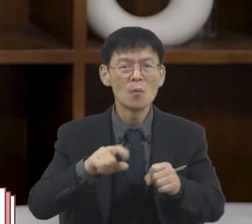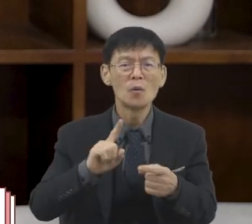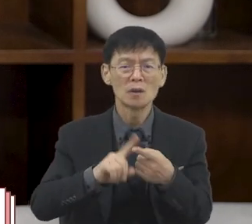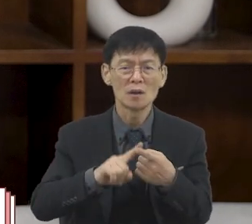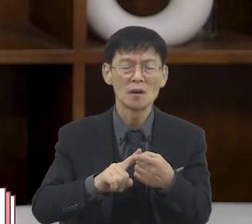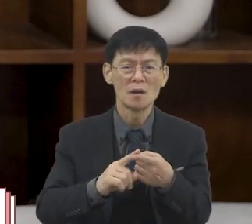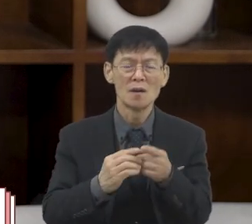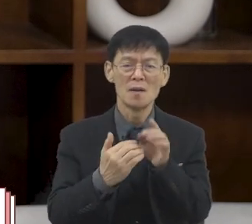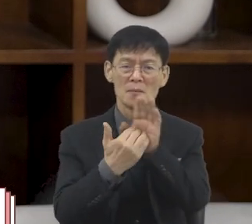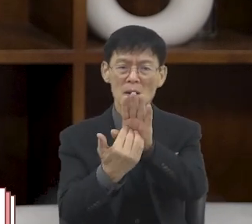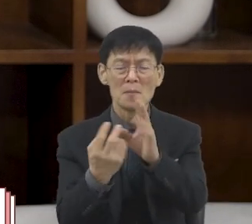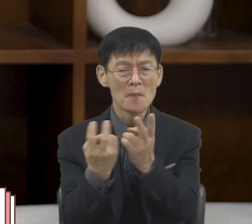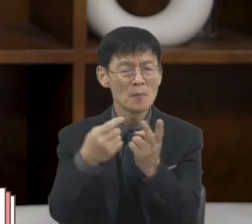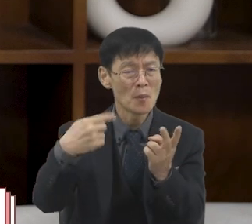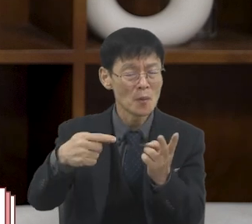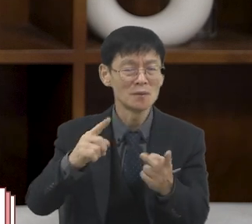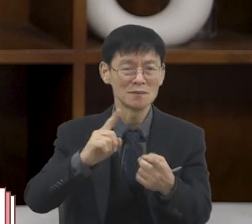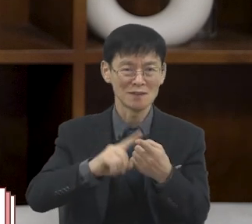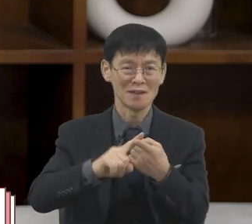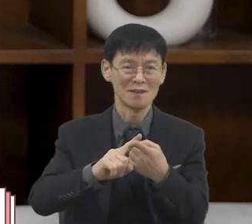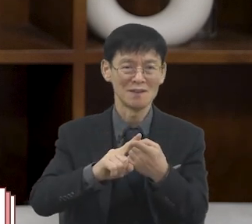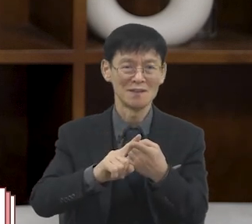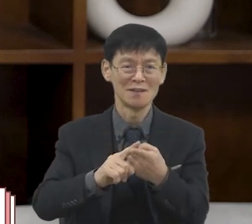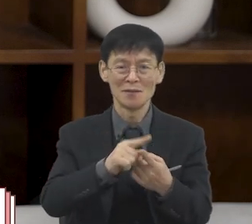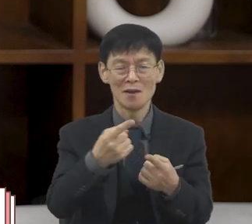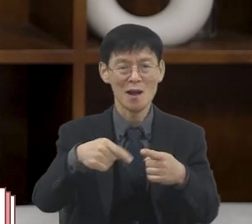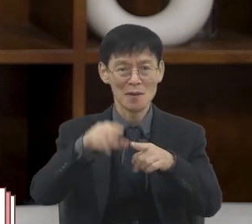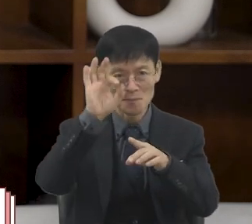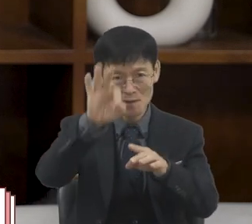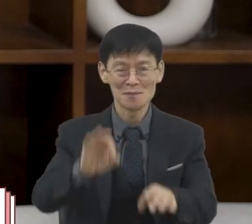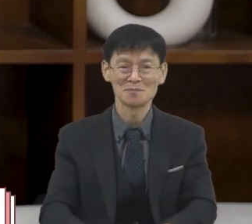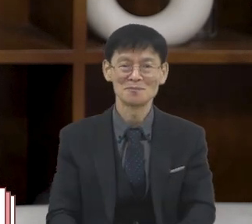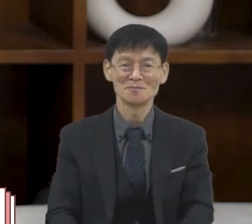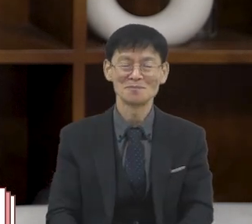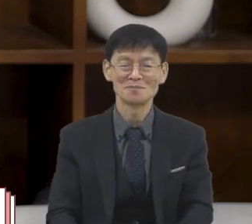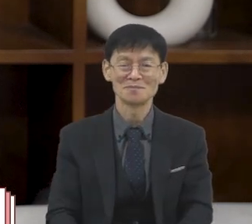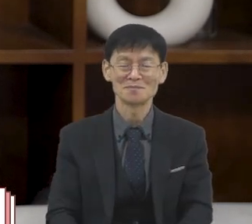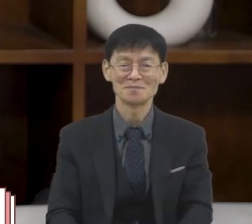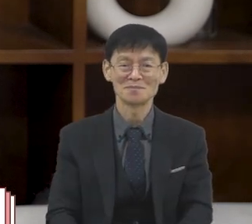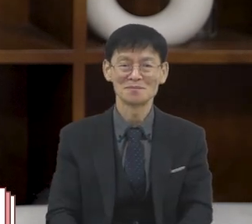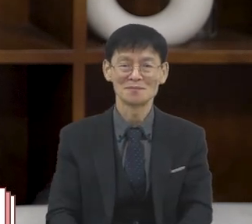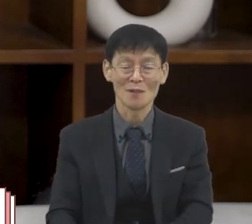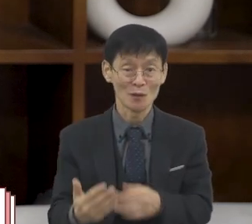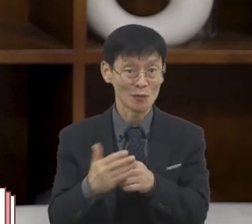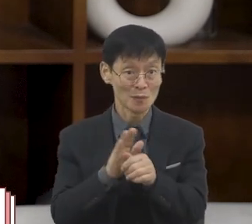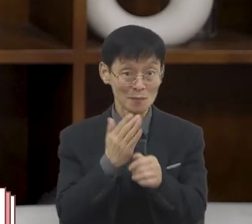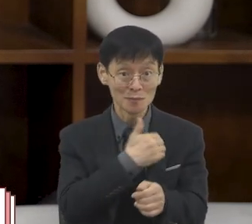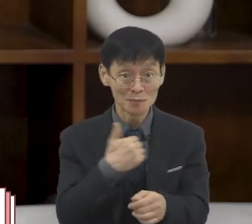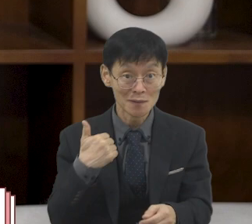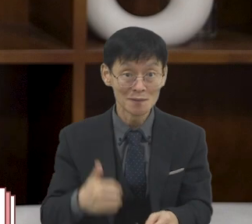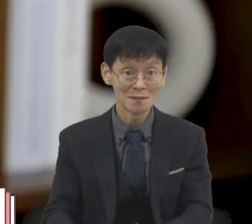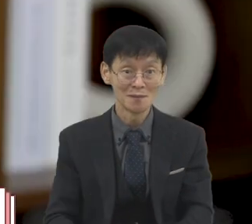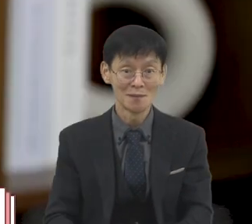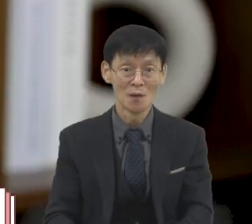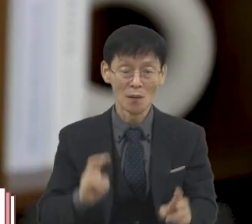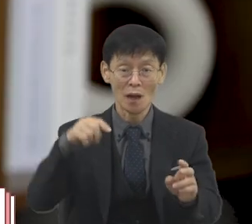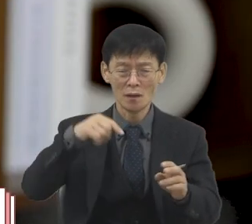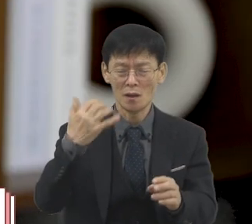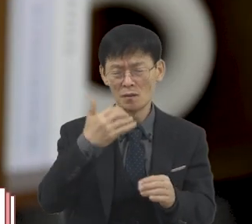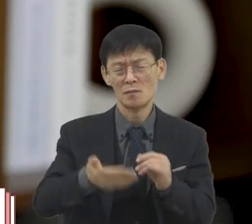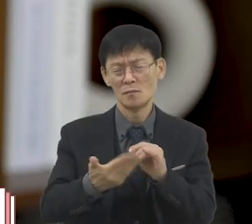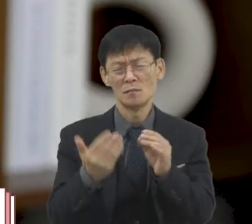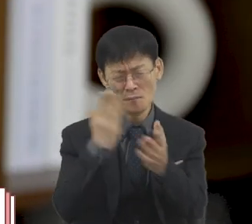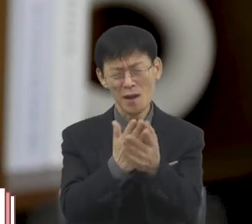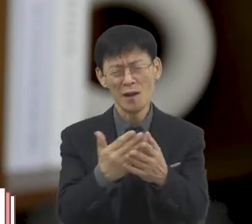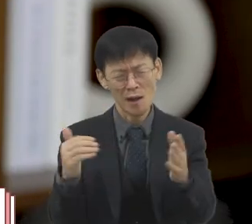해야 하는지, 어떻게 하면 예방할 수 있는지 여러분과 함께 알아봤습니다. 많은 도움이 됐나요? 우리